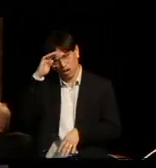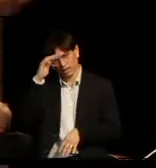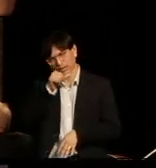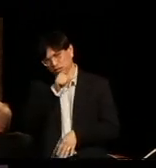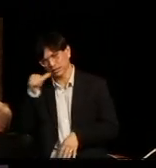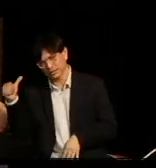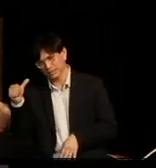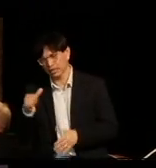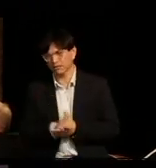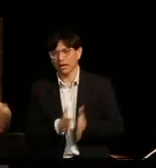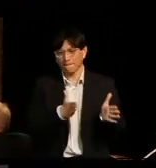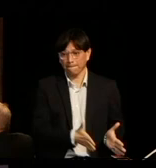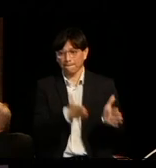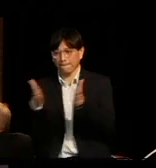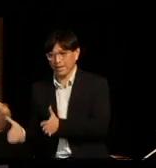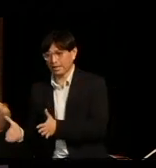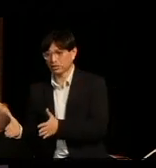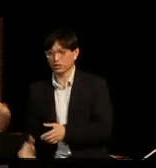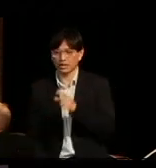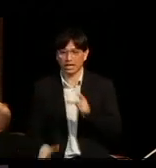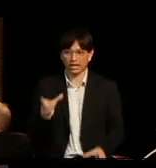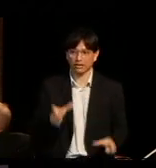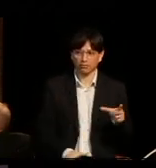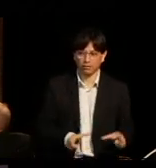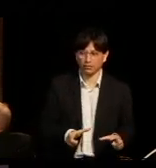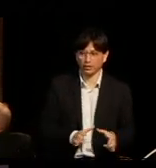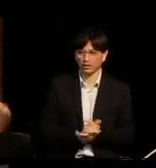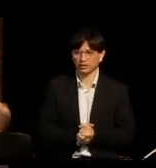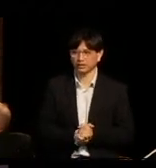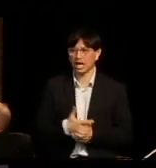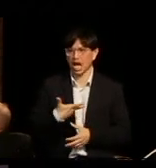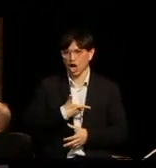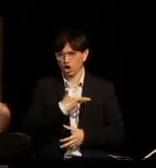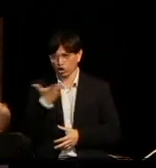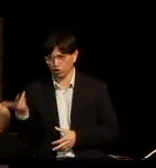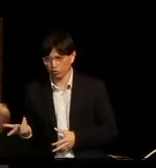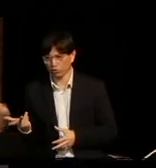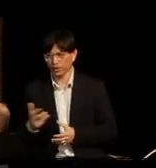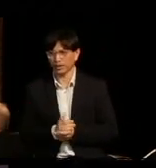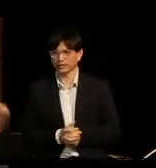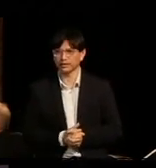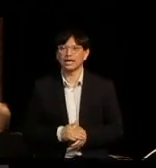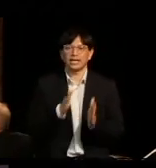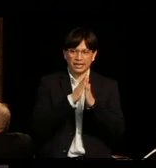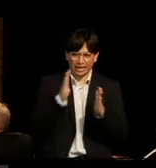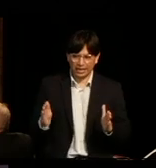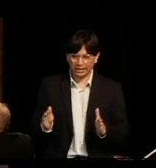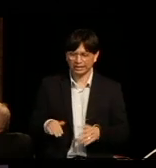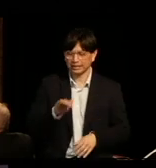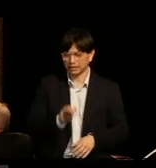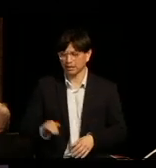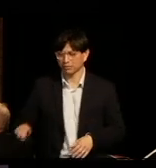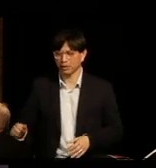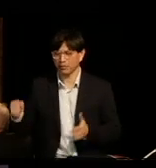necessaria per aiutare i bambini a vivere bene la catechesi no Quindi la questione del numero del rapporto fra catechisti e bambini è una